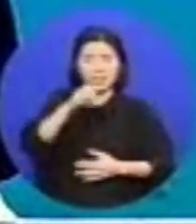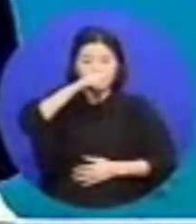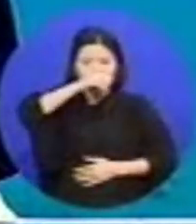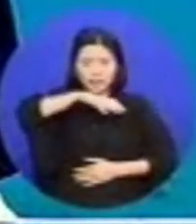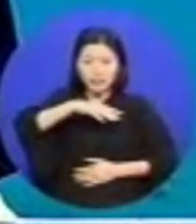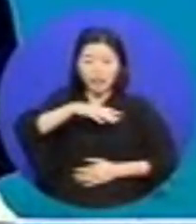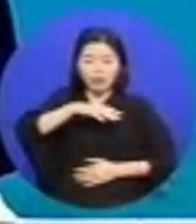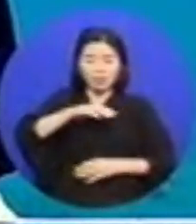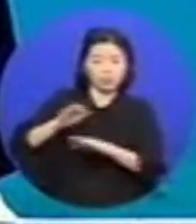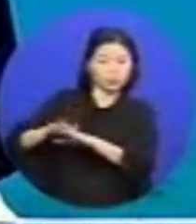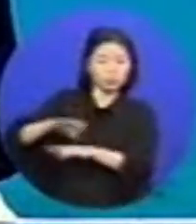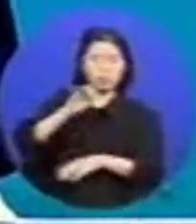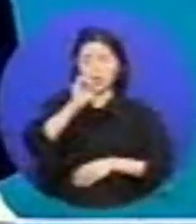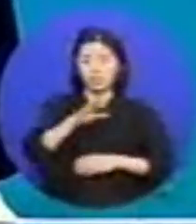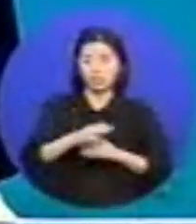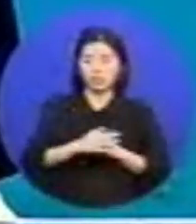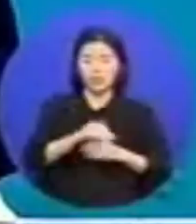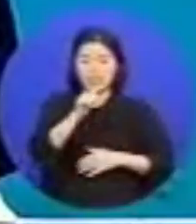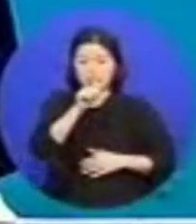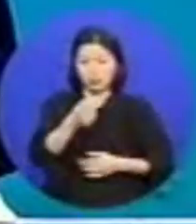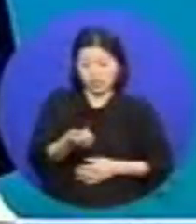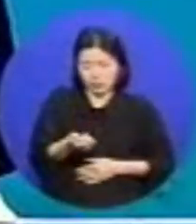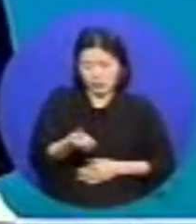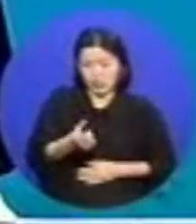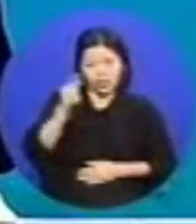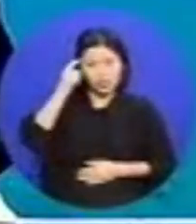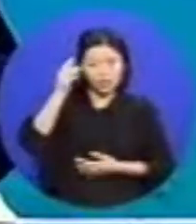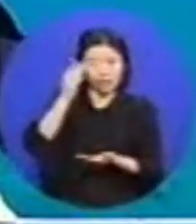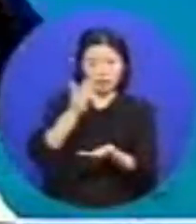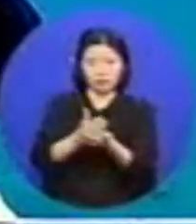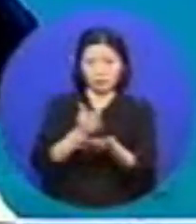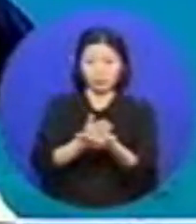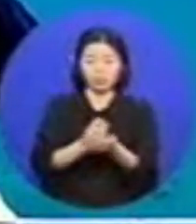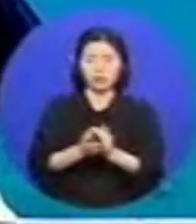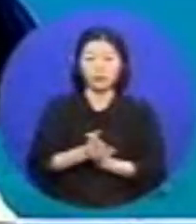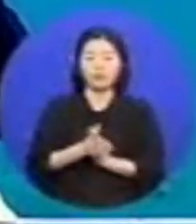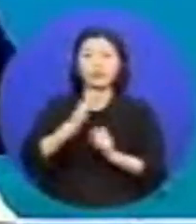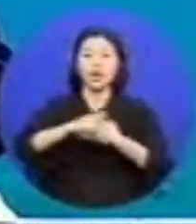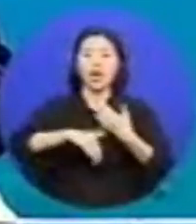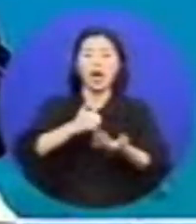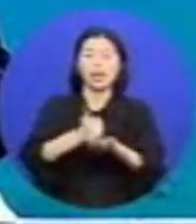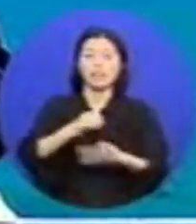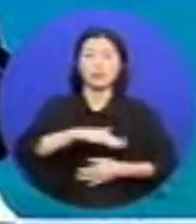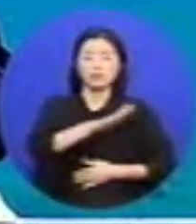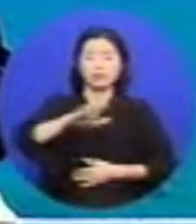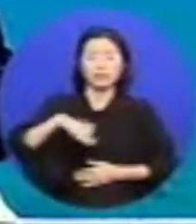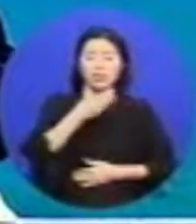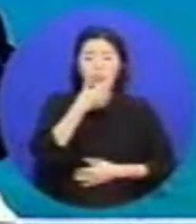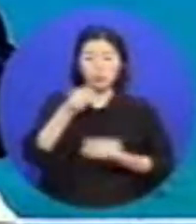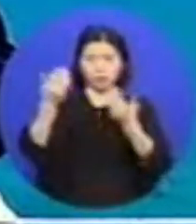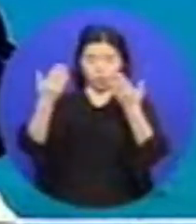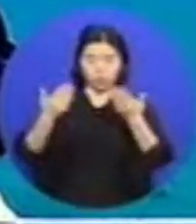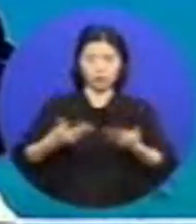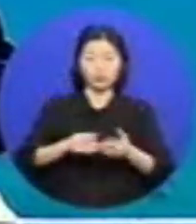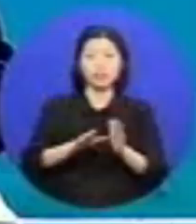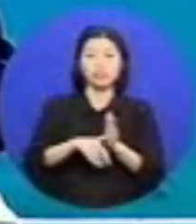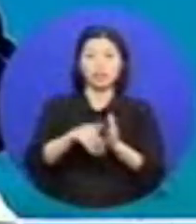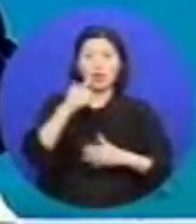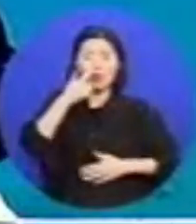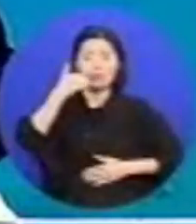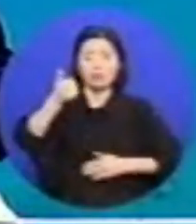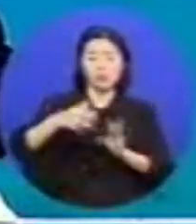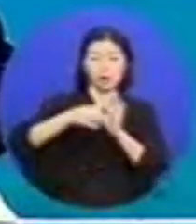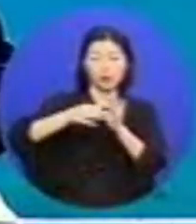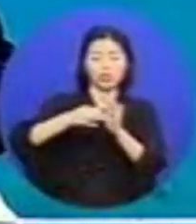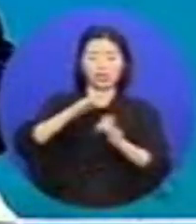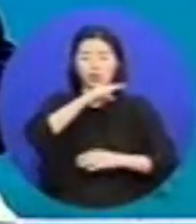겁니다. 절대로 작게 생각하면 안 됩니다. 하나님이 우리에게 복을 주실 때 부모와의 관계가